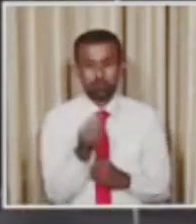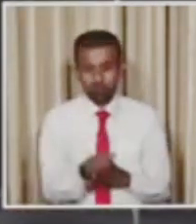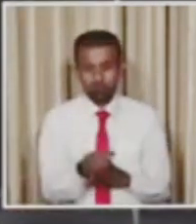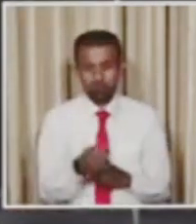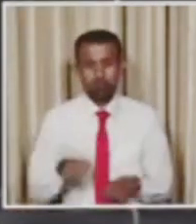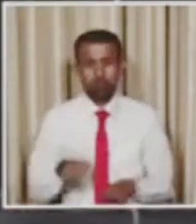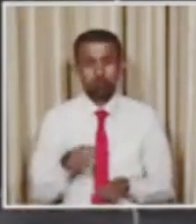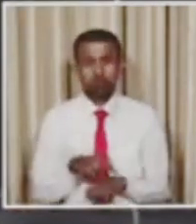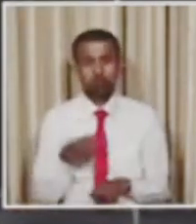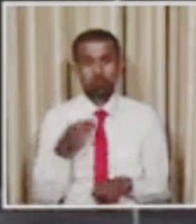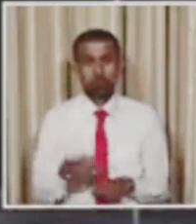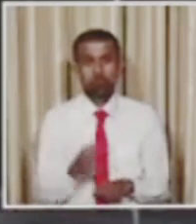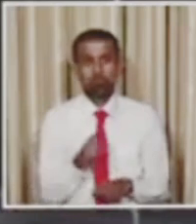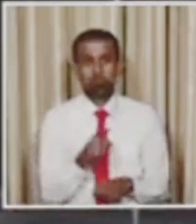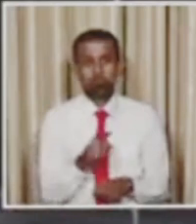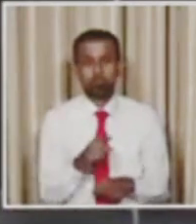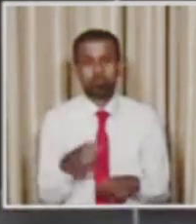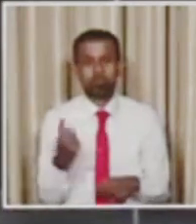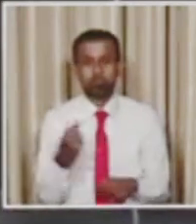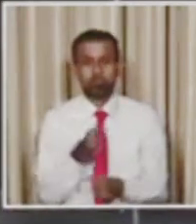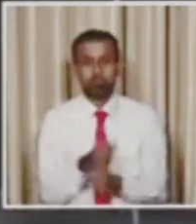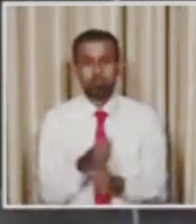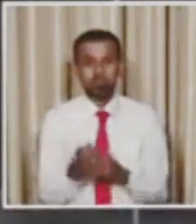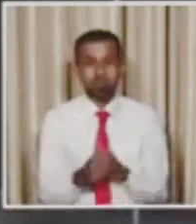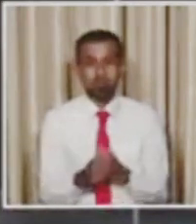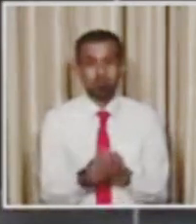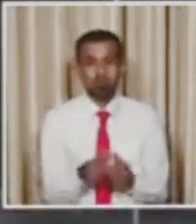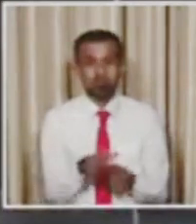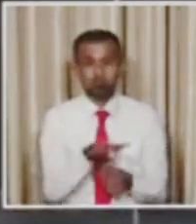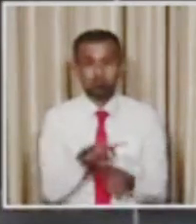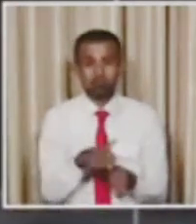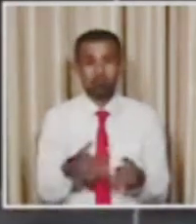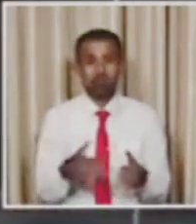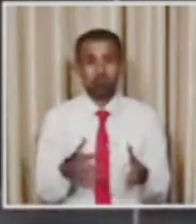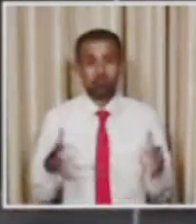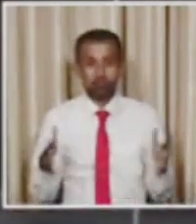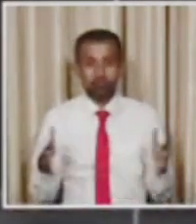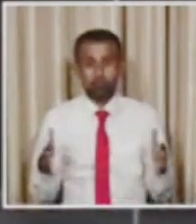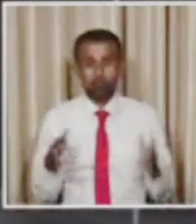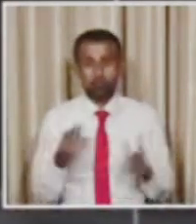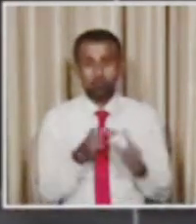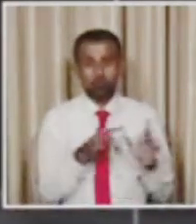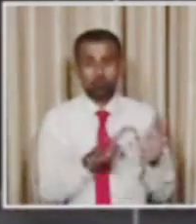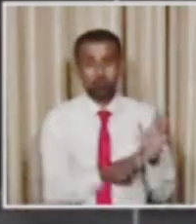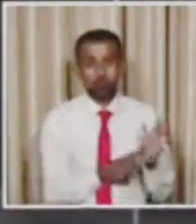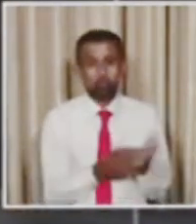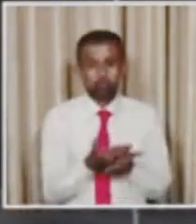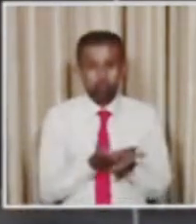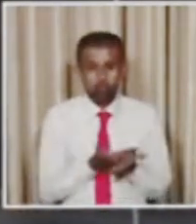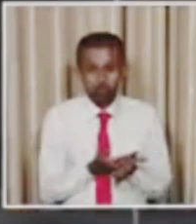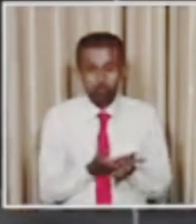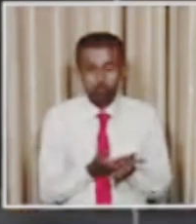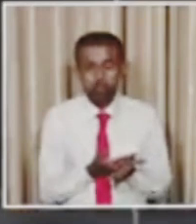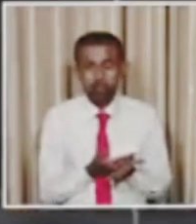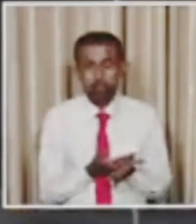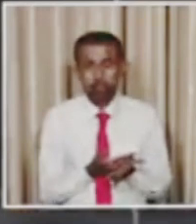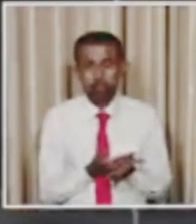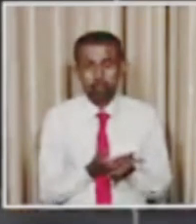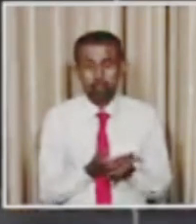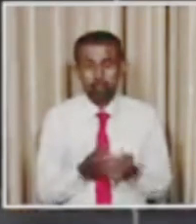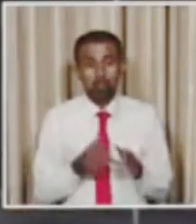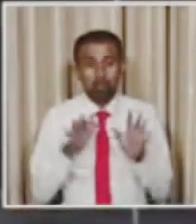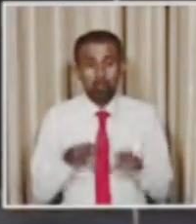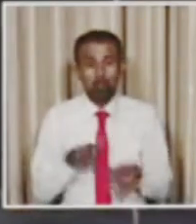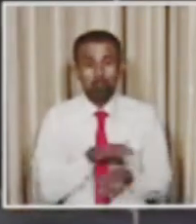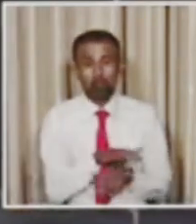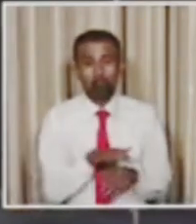අවාසනාව මොකද්ද? ඒ වෙනම රාජ්‍යයේ හදලා දීපු සීමාව අභිබවල ගිහිල්ලා පලස්තීනුවන්ට ඉතුරු වෙච්ච